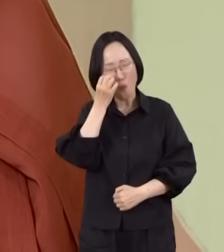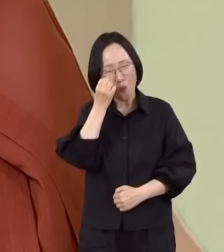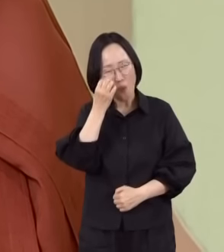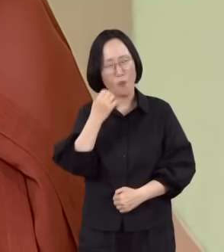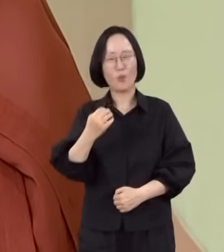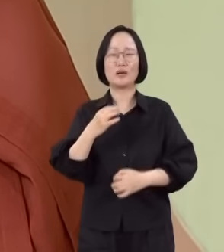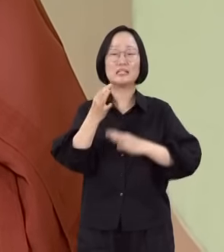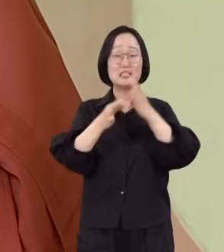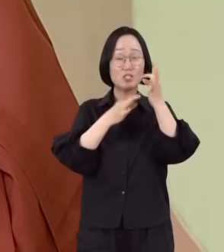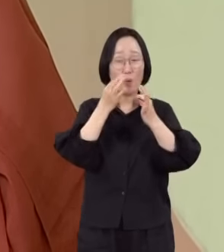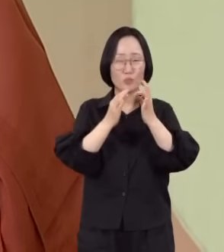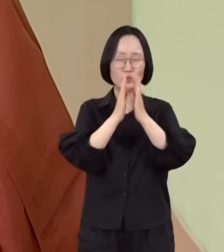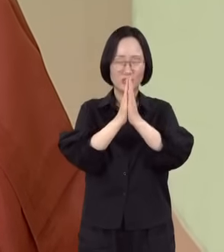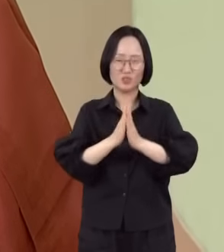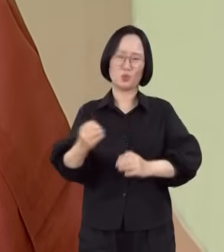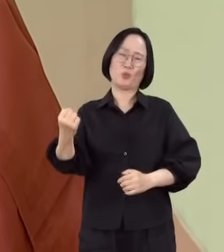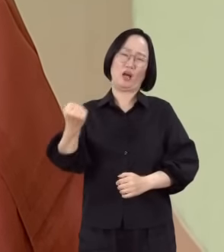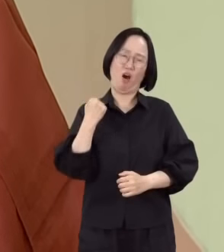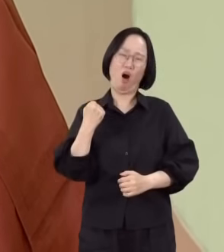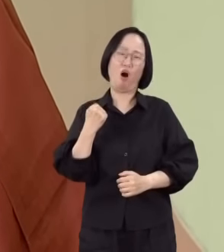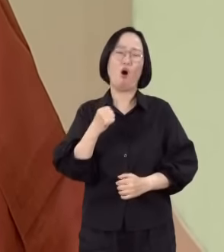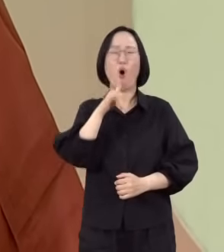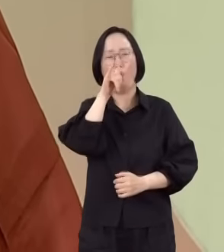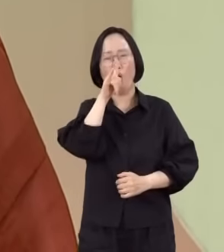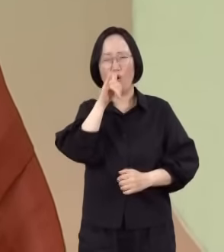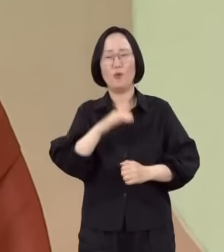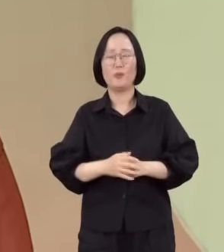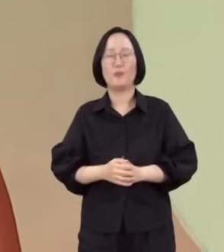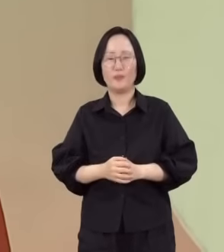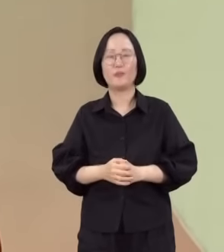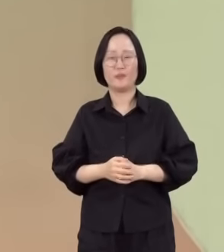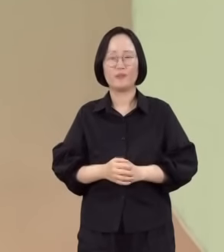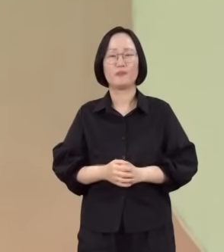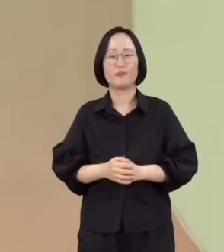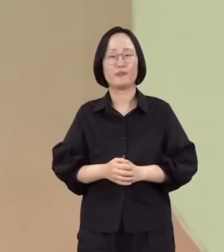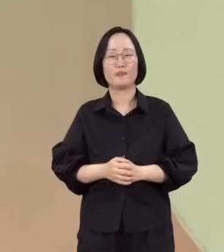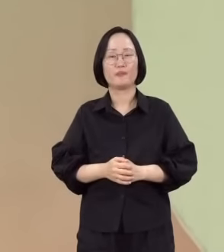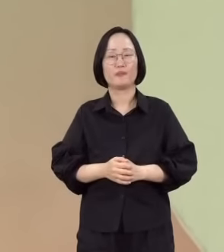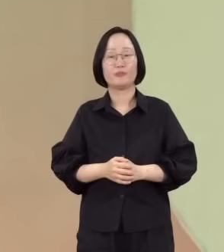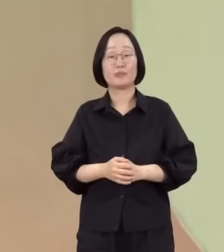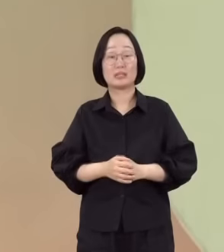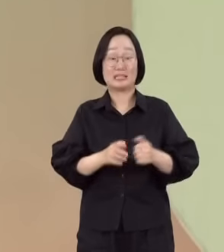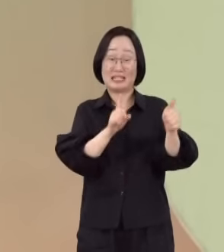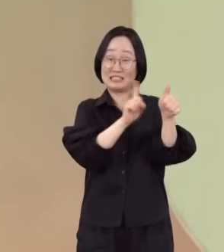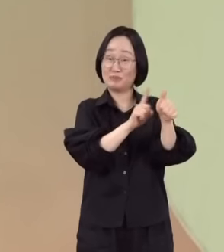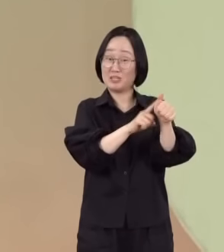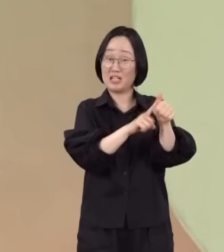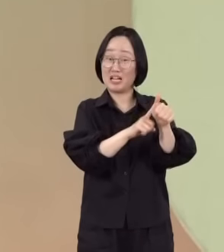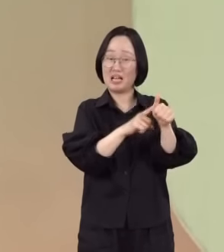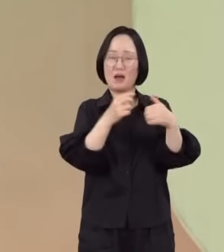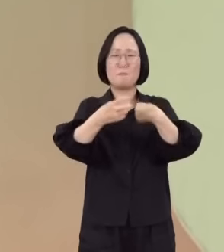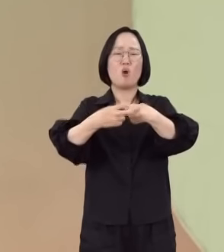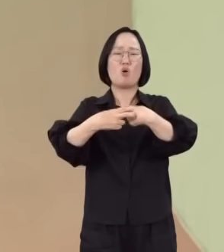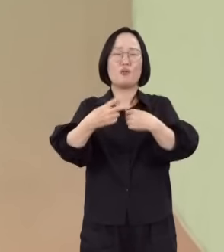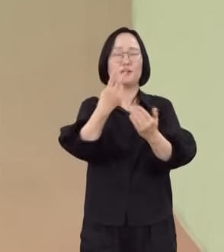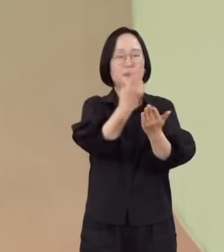있습니다 묘한 힘이 있어요 그렇게 태원을 하고